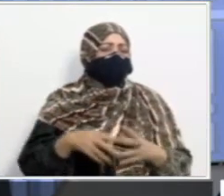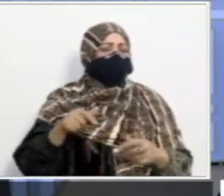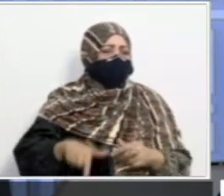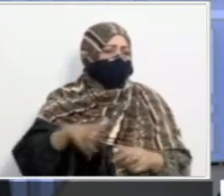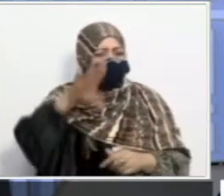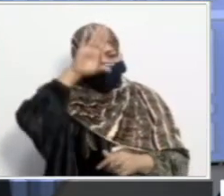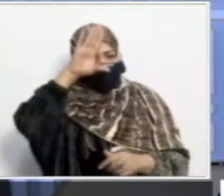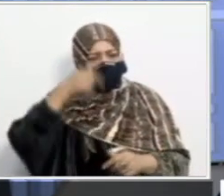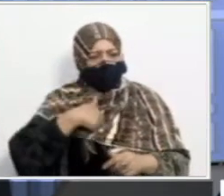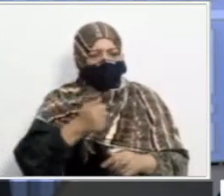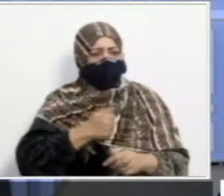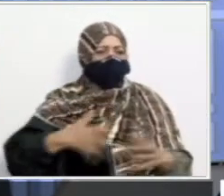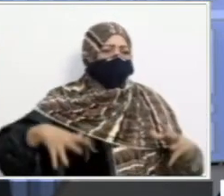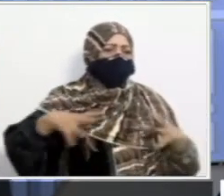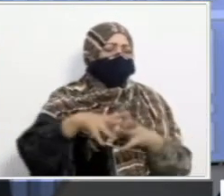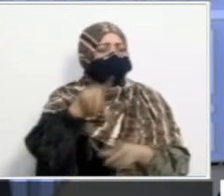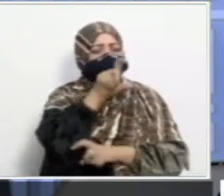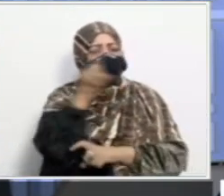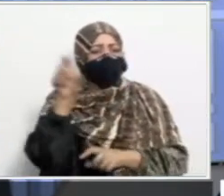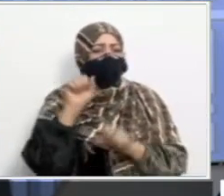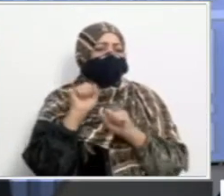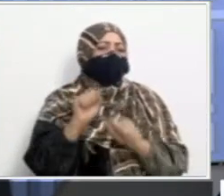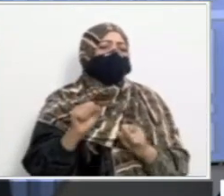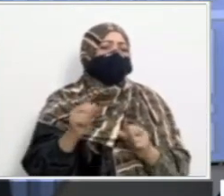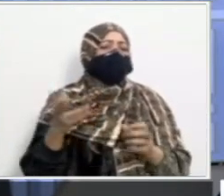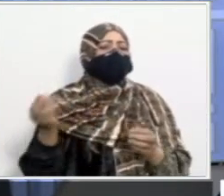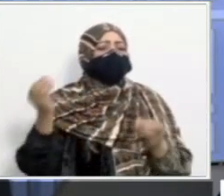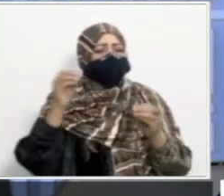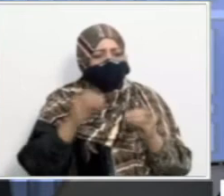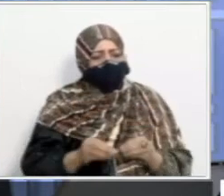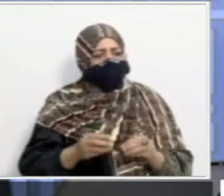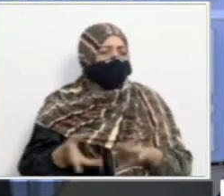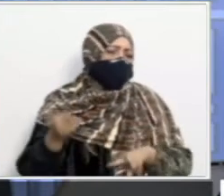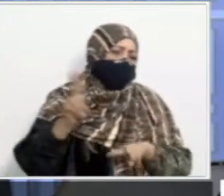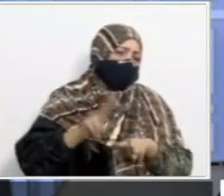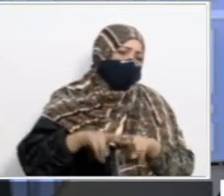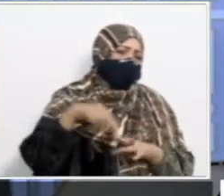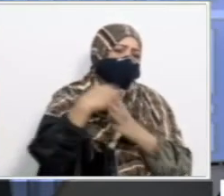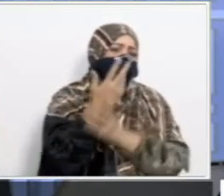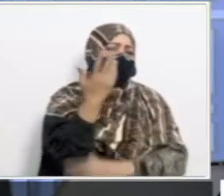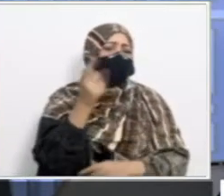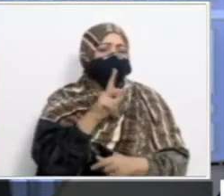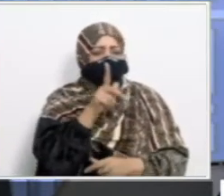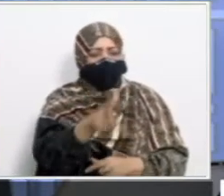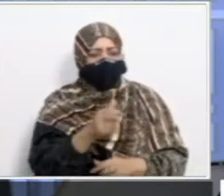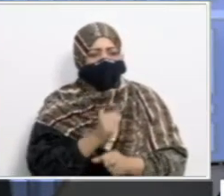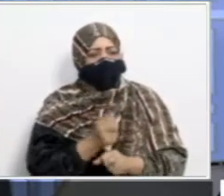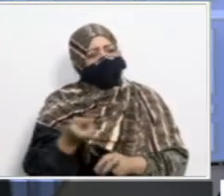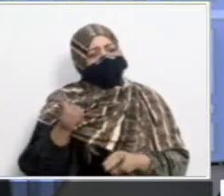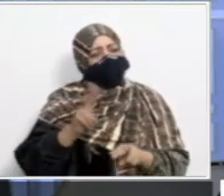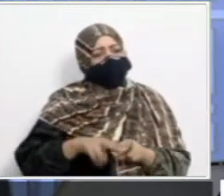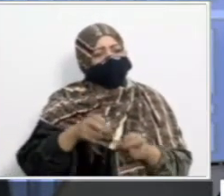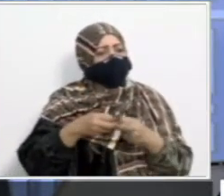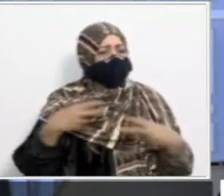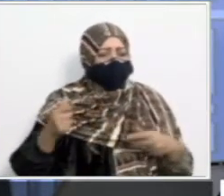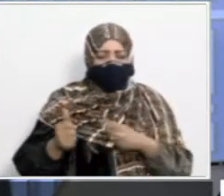فعملوا برواية فقدوا للأقوال وعملوا برواية فأتموا للأفعال، فإحنا مذهبنا يعني